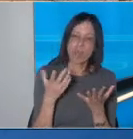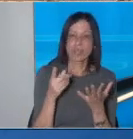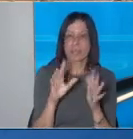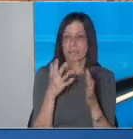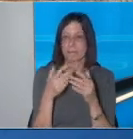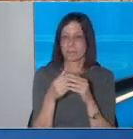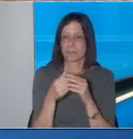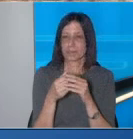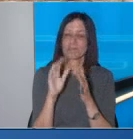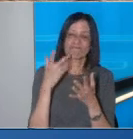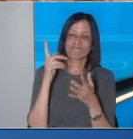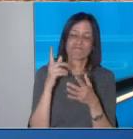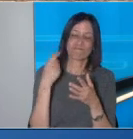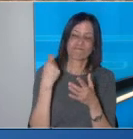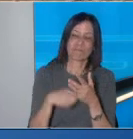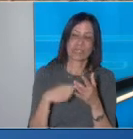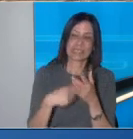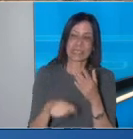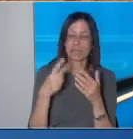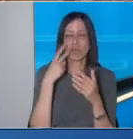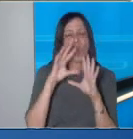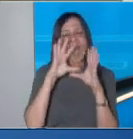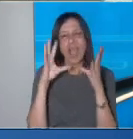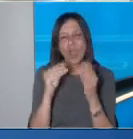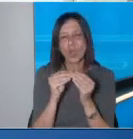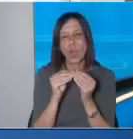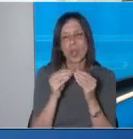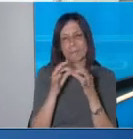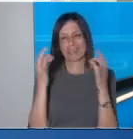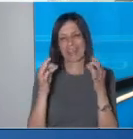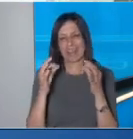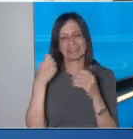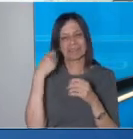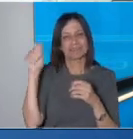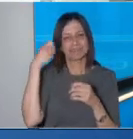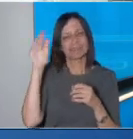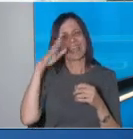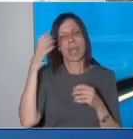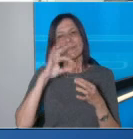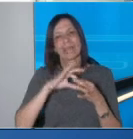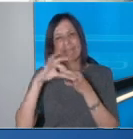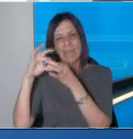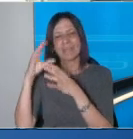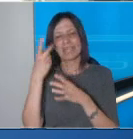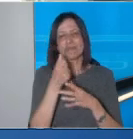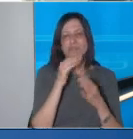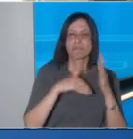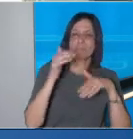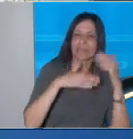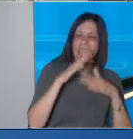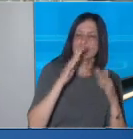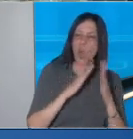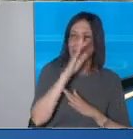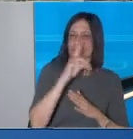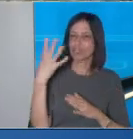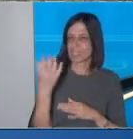שאם הצרכנים יראו שכל המסביב מתחיל להתייקר, גם הריבית, גם תשומות הבנייה שהוא עולה, וזה ישפיע על מי